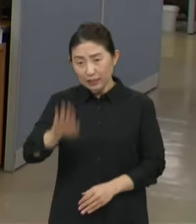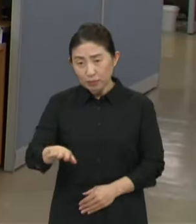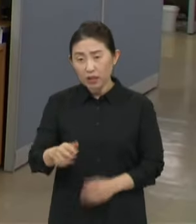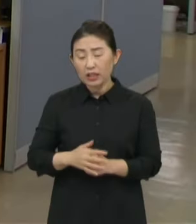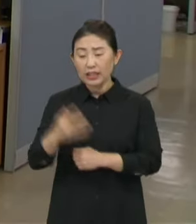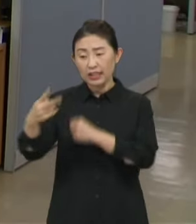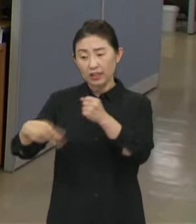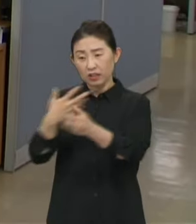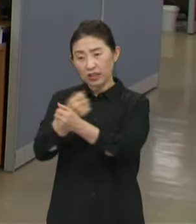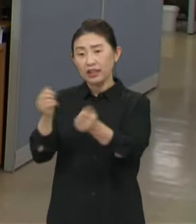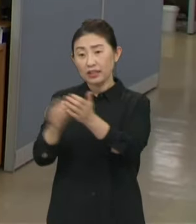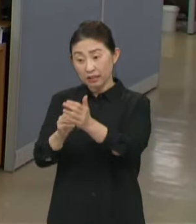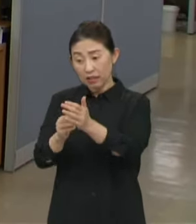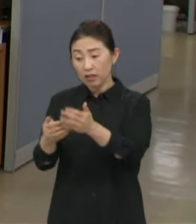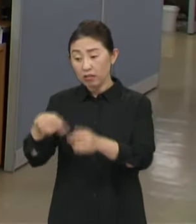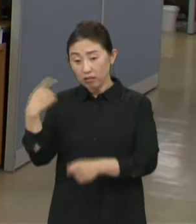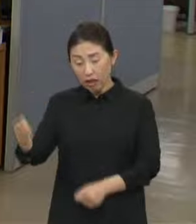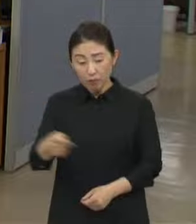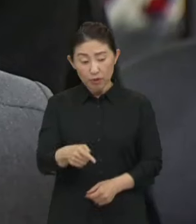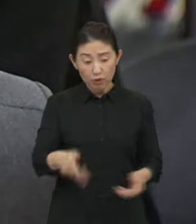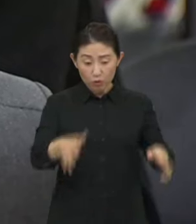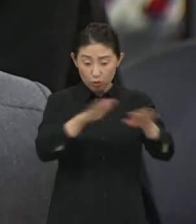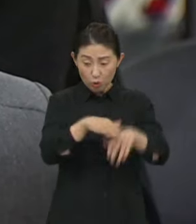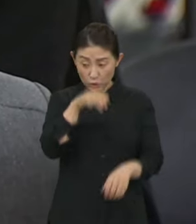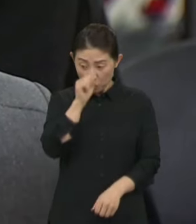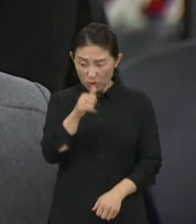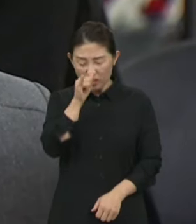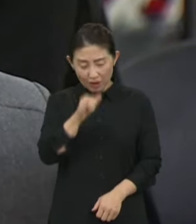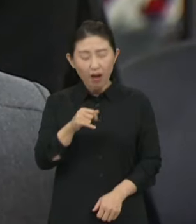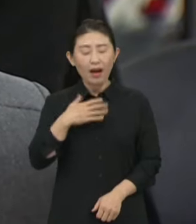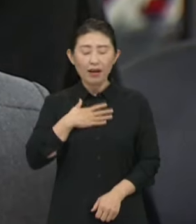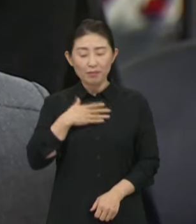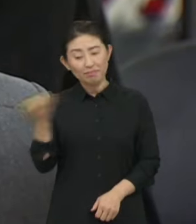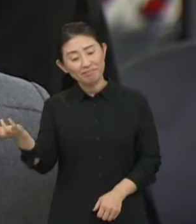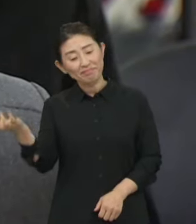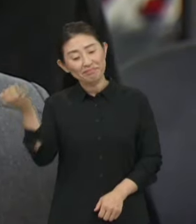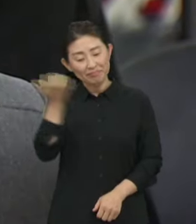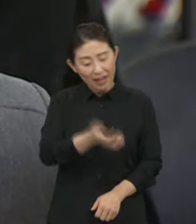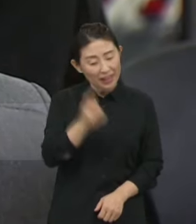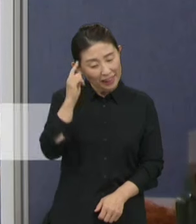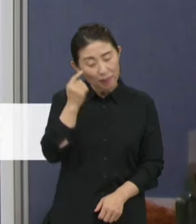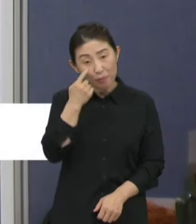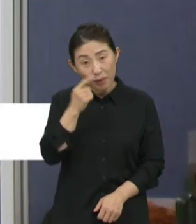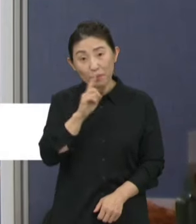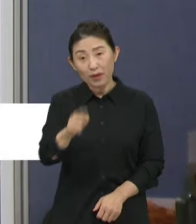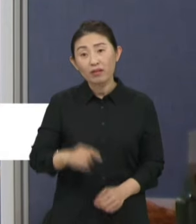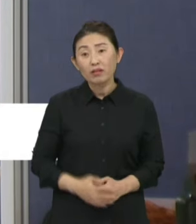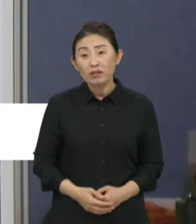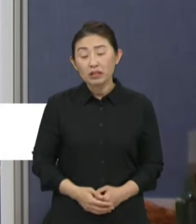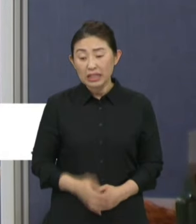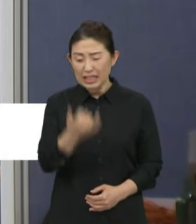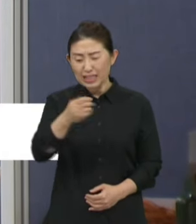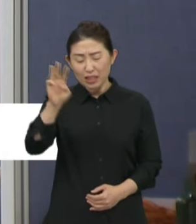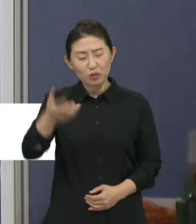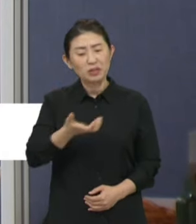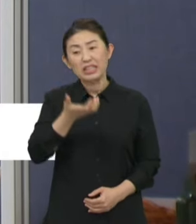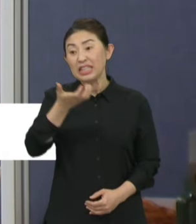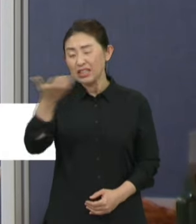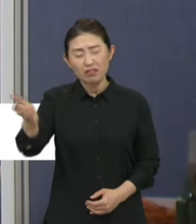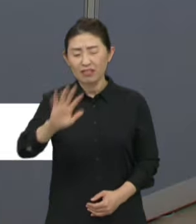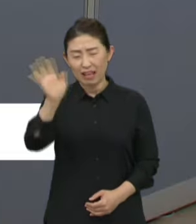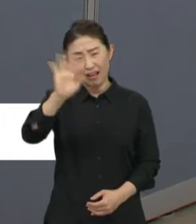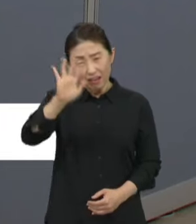끝나고 대전시가 좋은 부지를 제시한다면 적극 검토한다고 밝혔습니다 일각에서 제기됐던 세종 이전설도